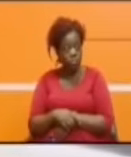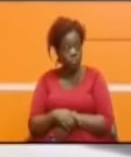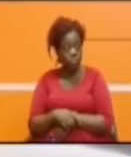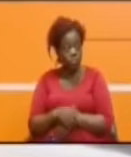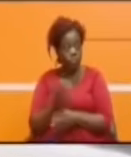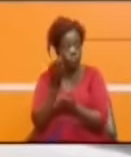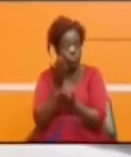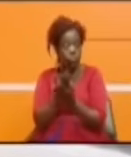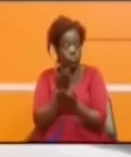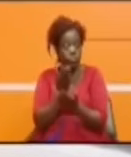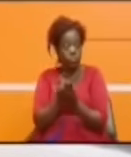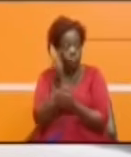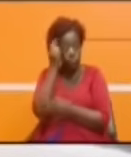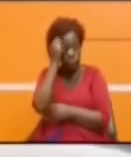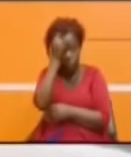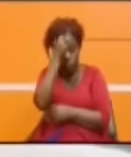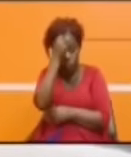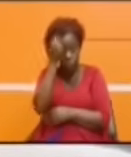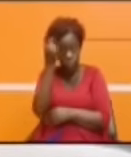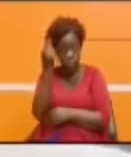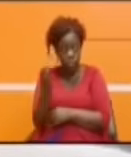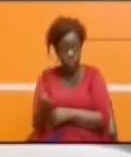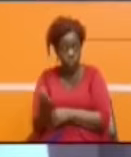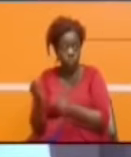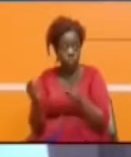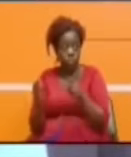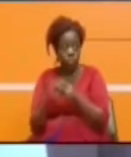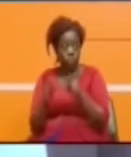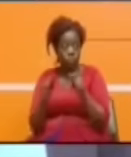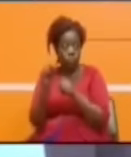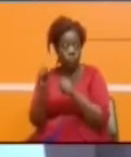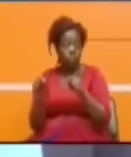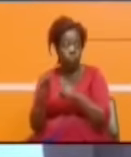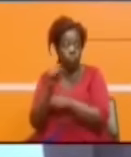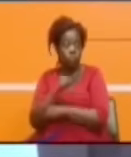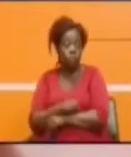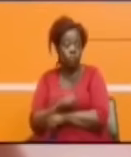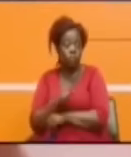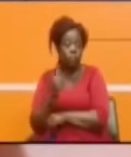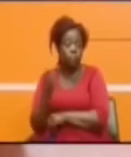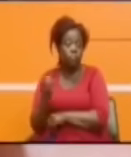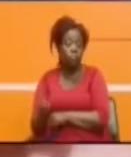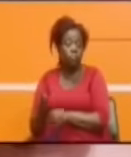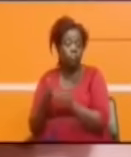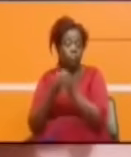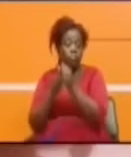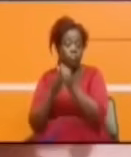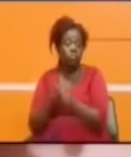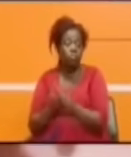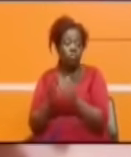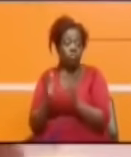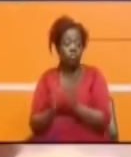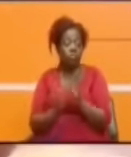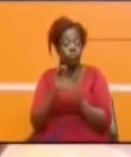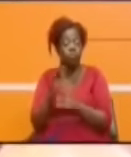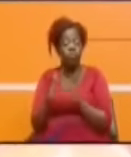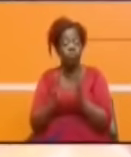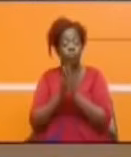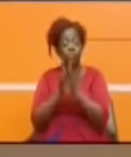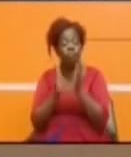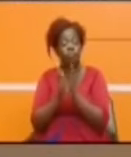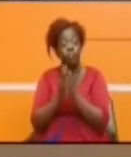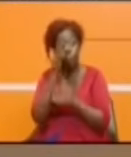We request for the government to take up the school. Kano Anatoli Nwajira akulembeddemu enteekateeka zino